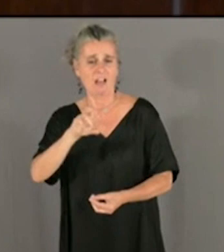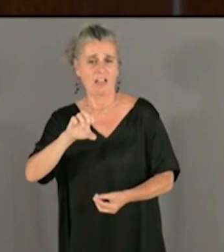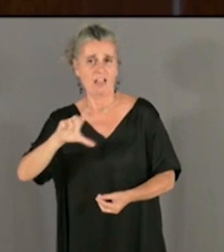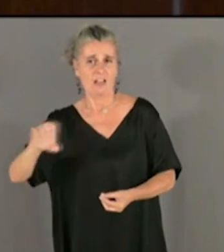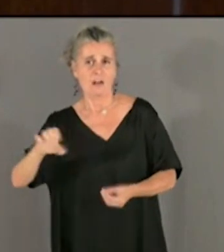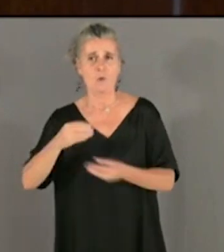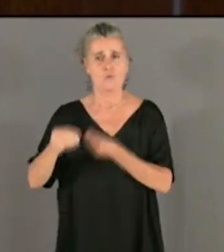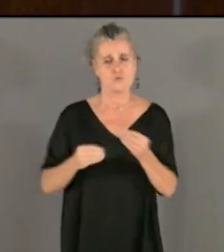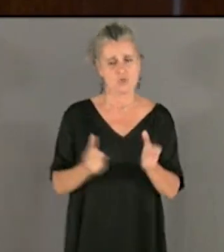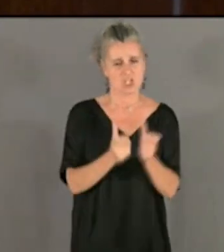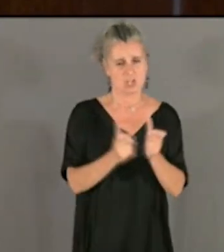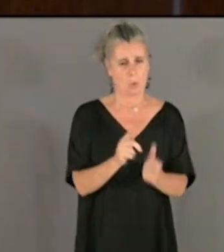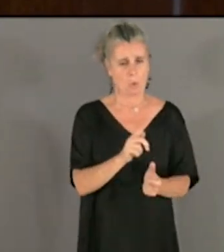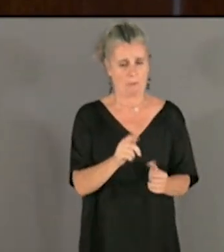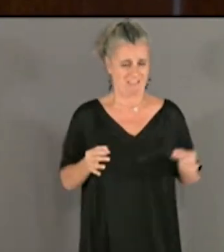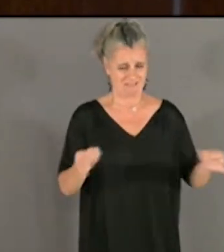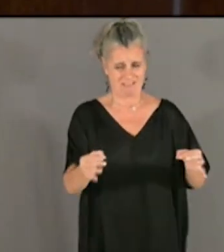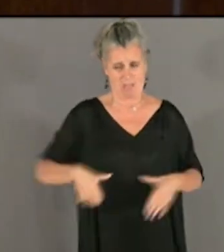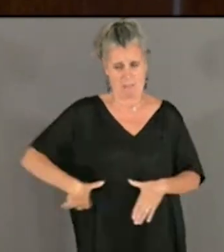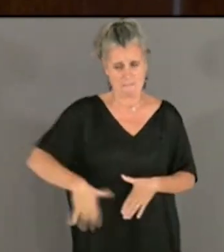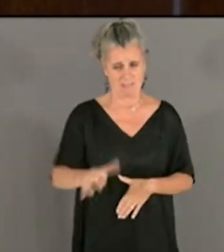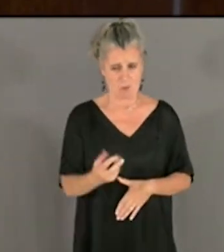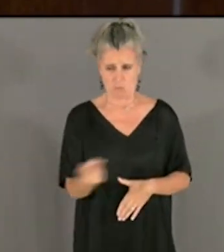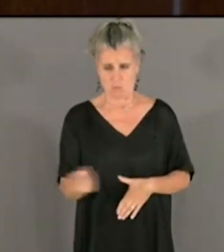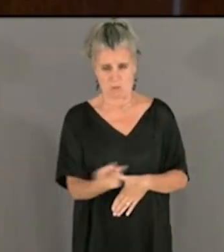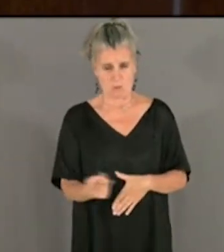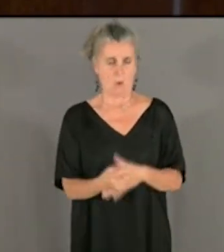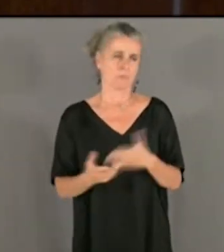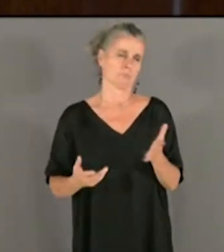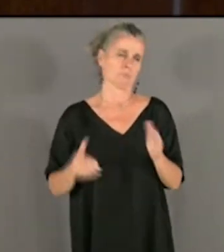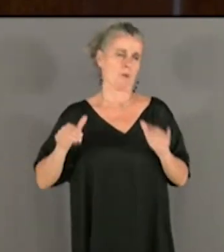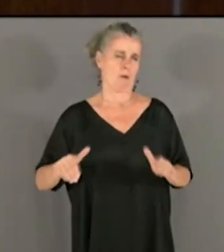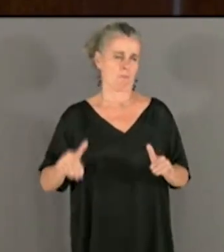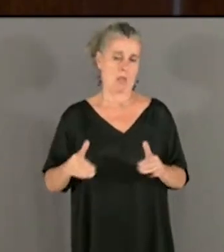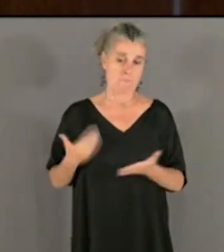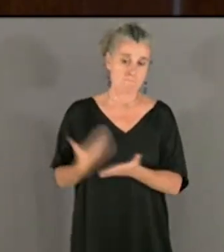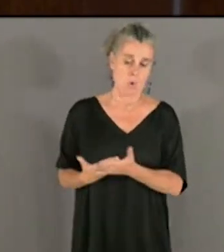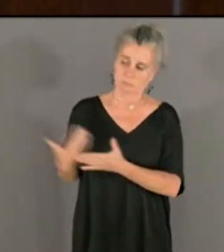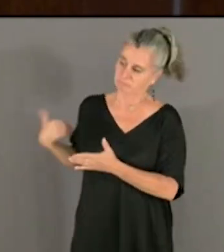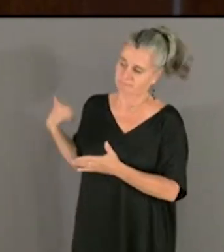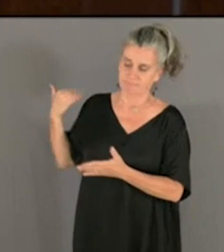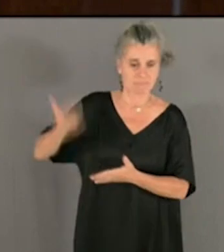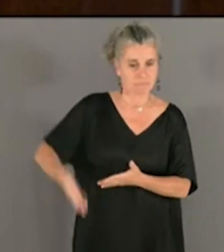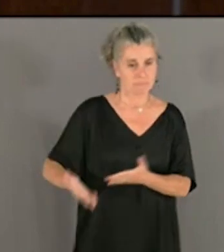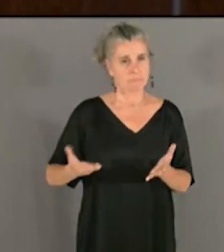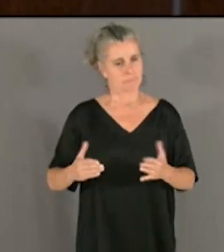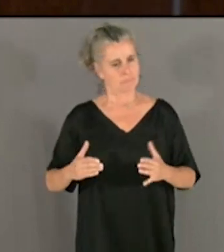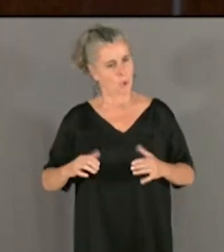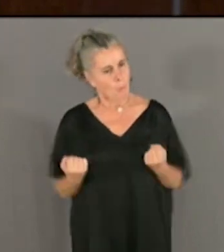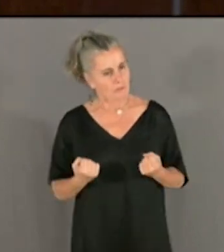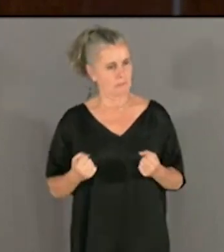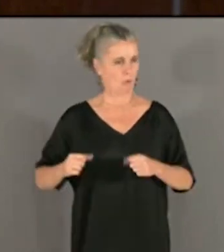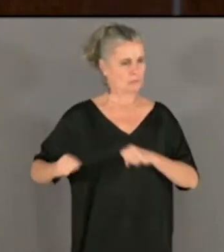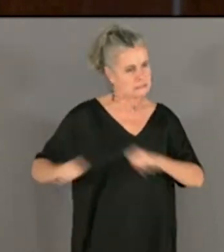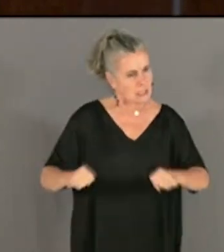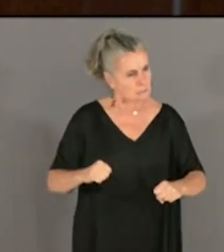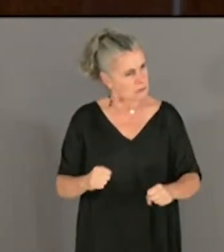de pétanque et de terrain de pétanque qui ont toujours fait preuve de dynamisme, de compétence, et